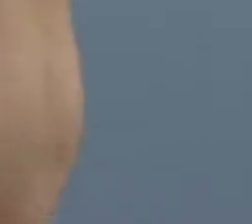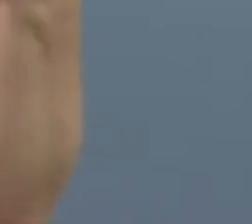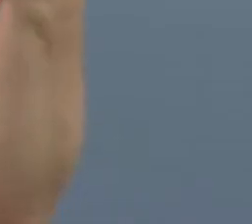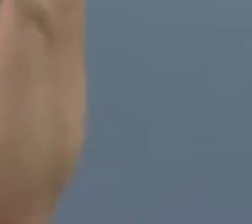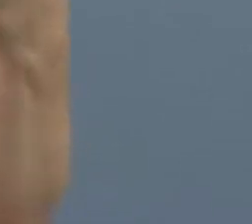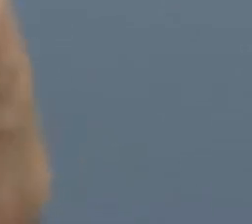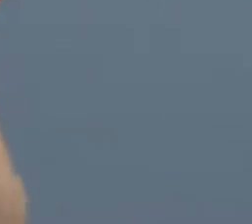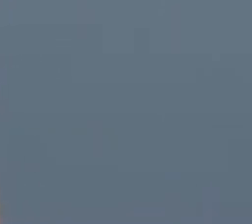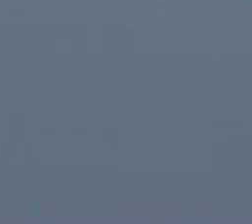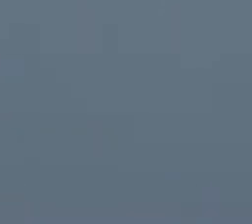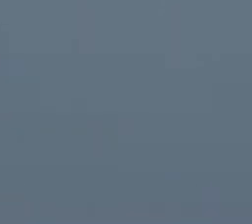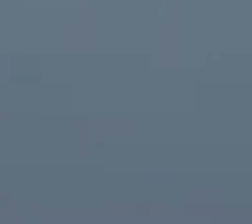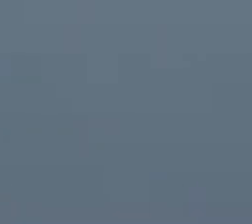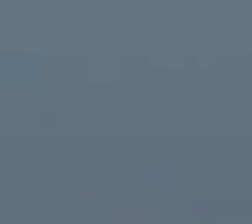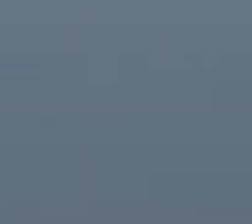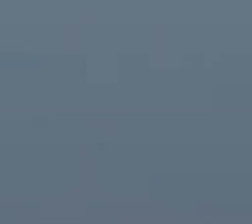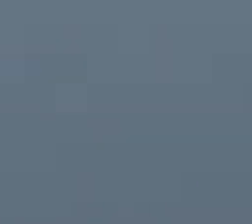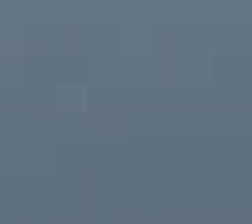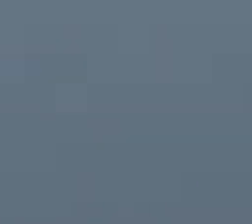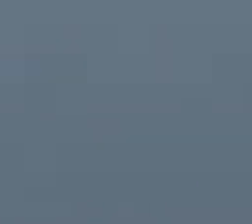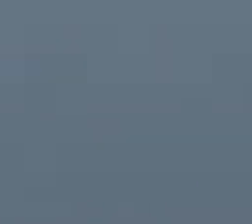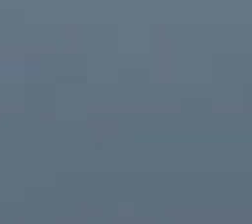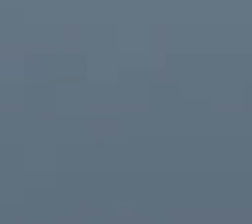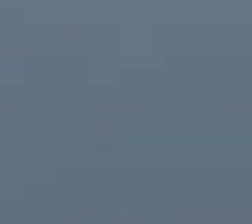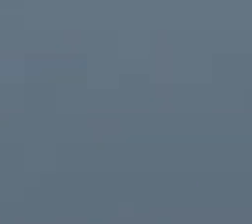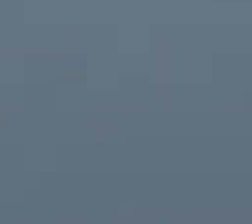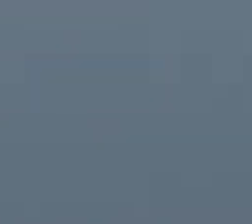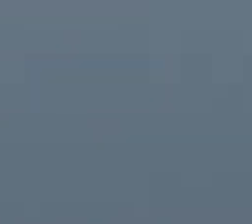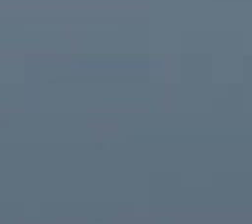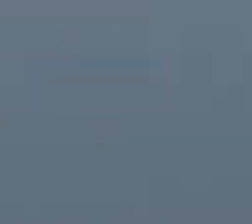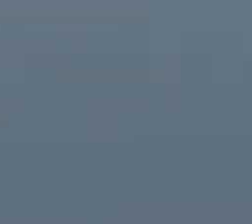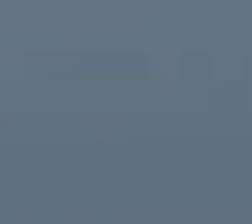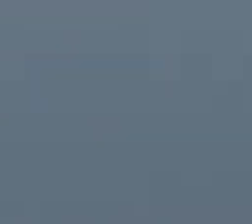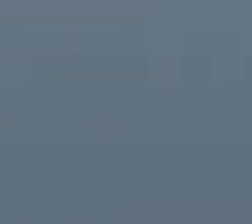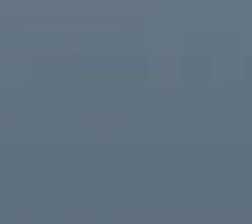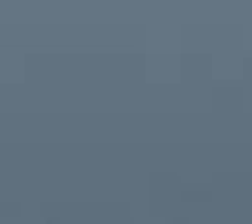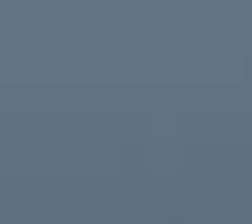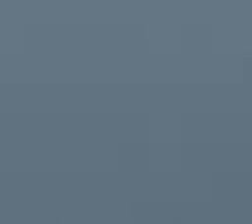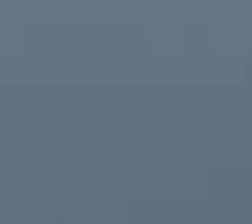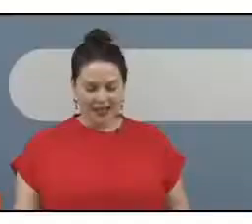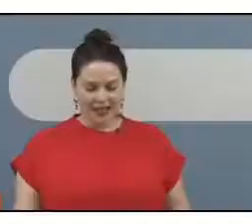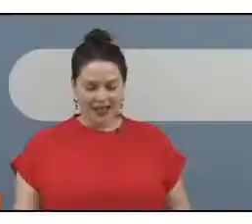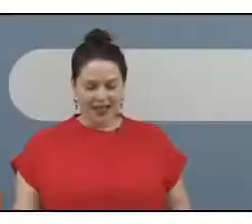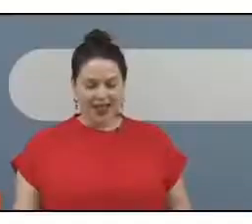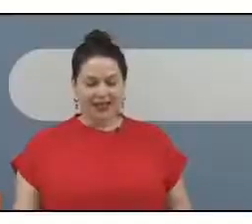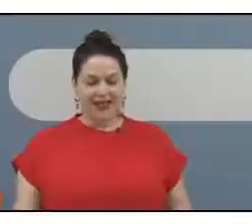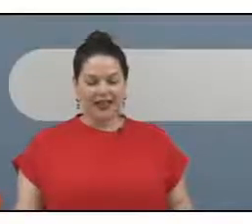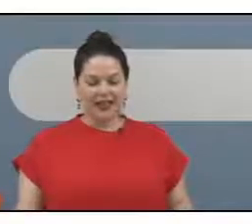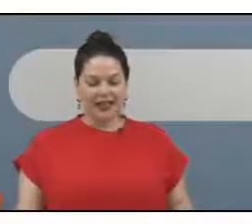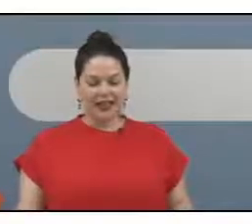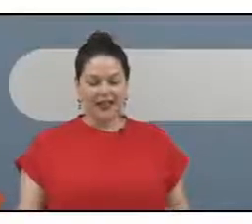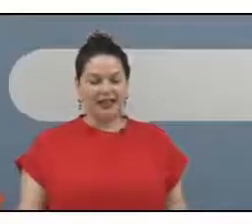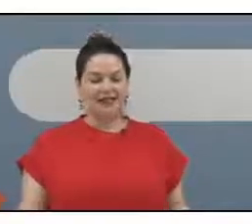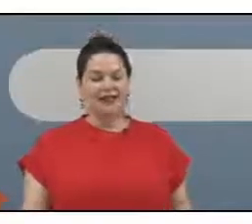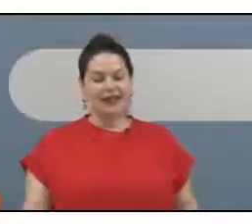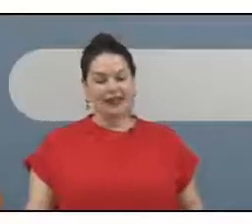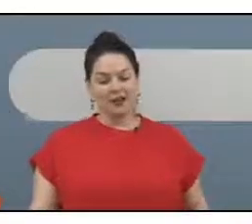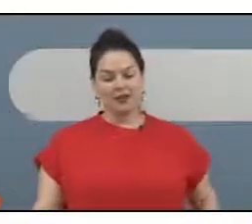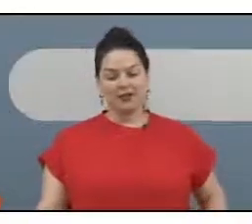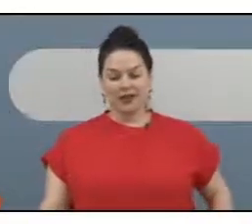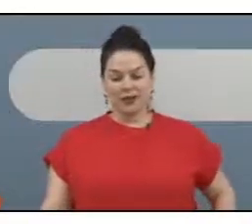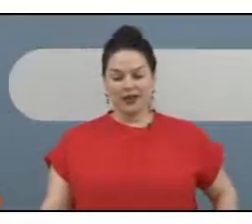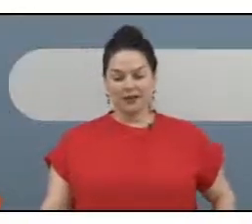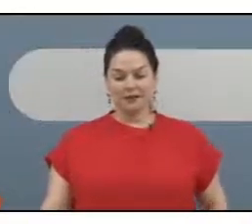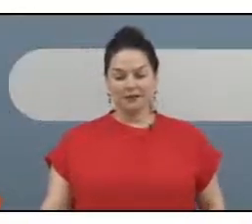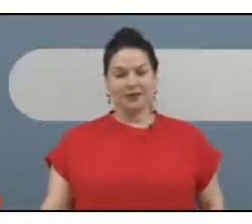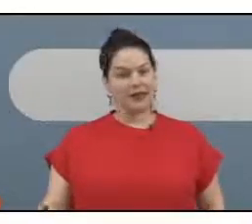דבר, הם מסתכלים על הכל מלמעלה. זה נראה רגע מבטיח ביותר. התחיל הילד להתענג